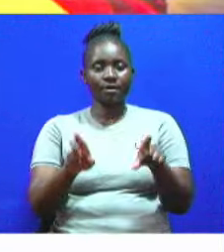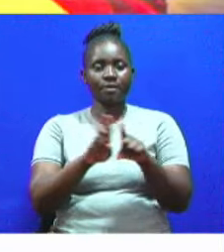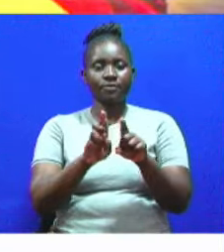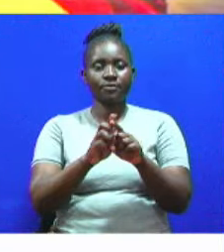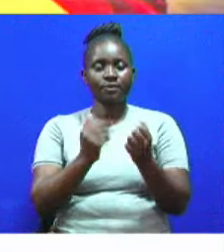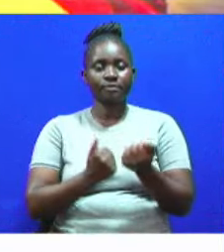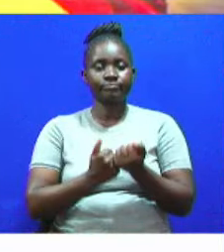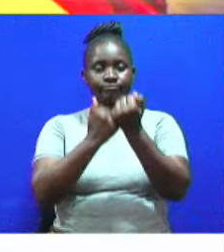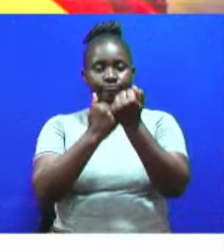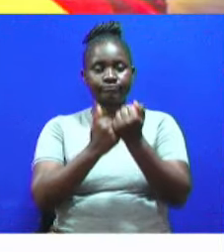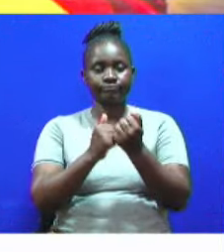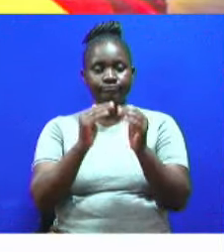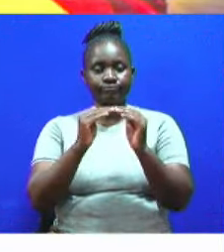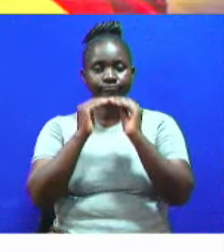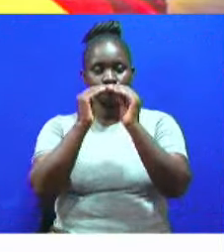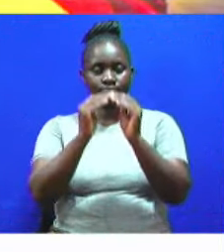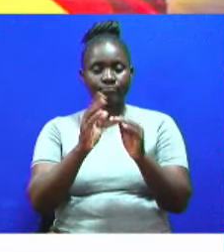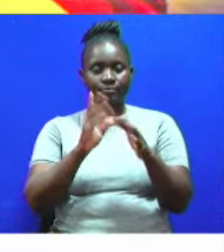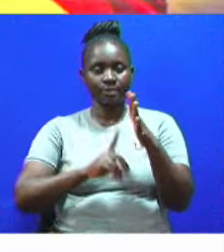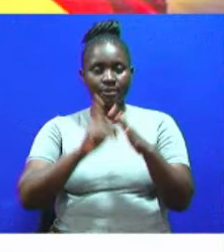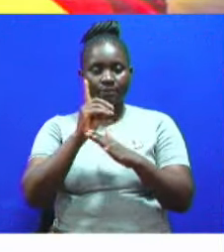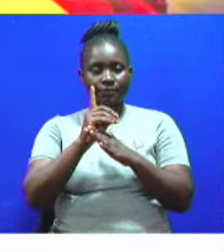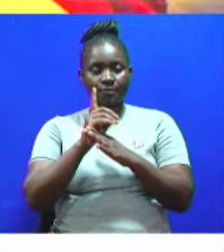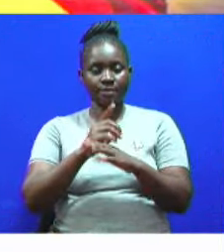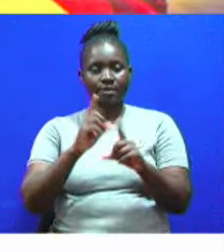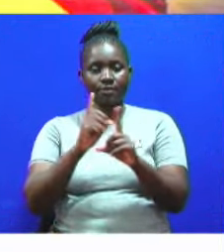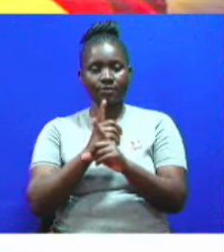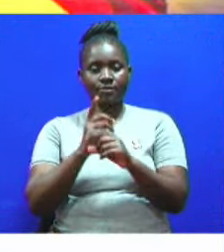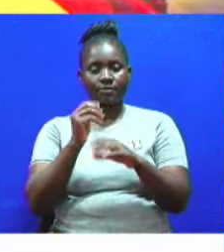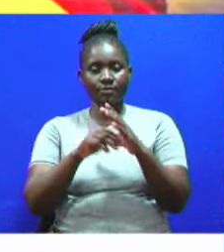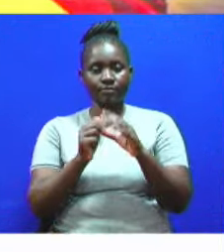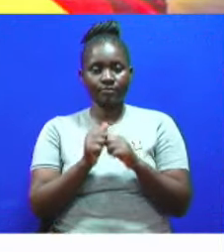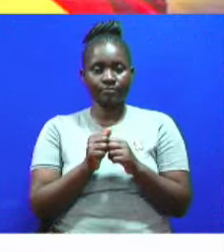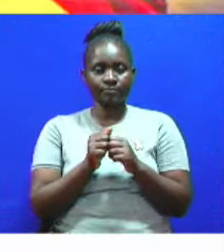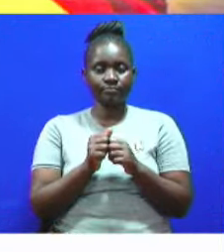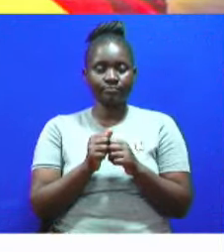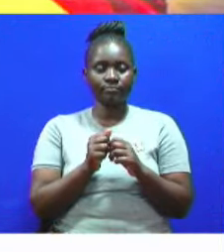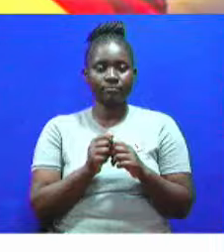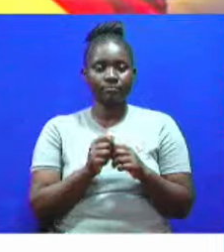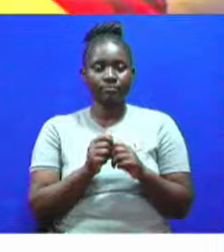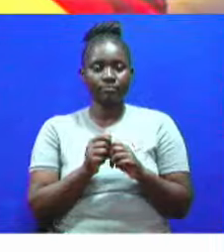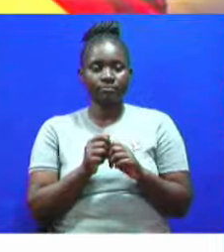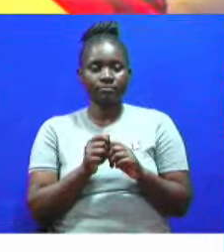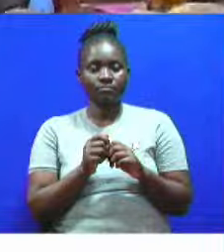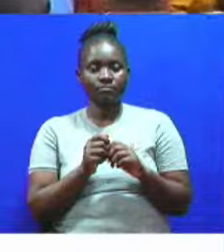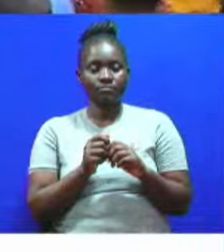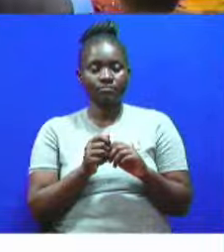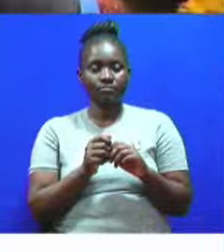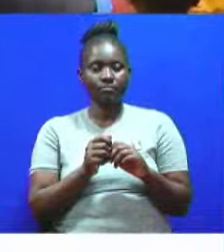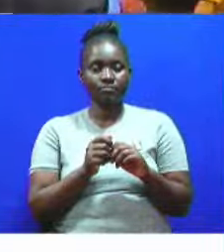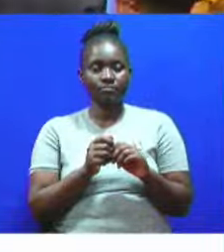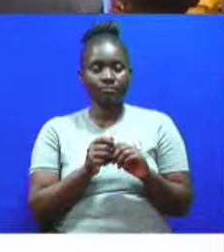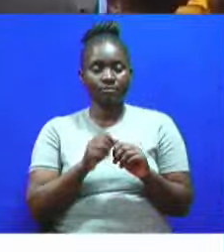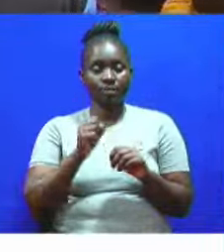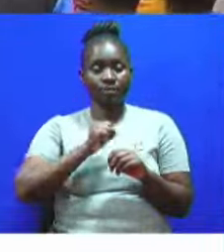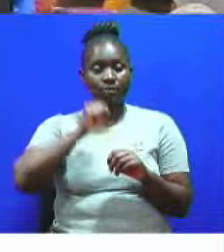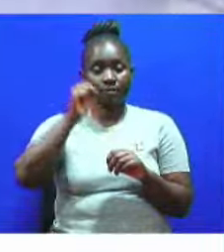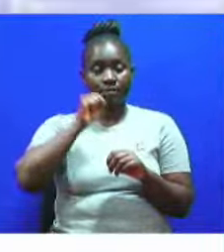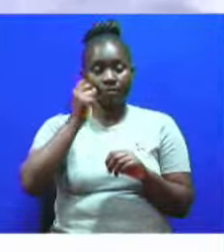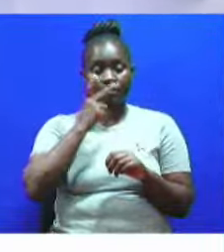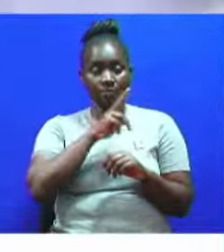gosira ekerengo kiamagendro asechi ward ngagotomanya muri kyo ito Mildred momanye siasa ni goyarole